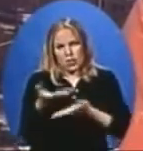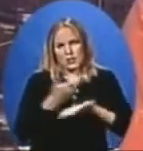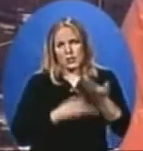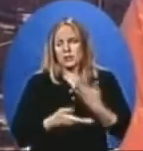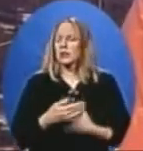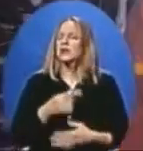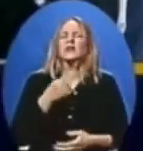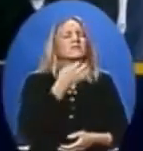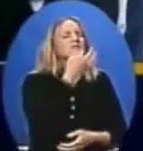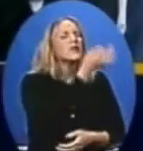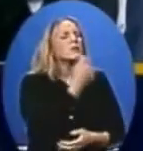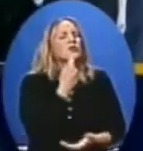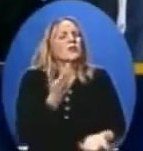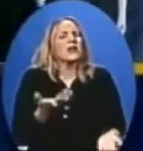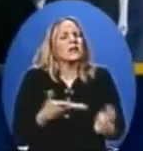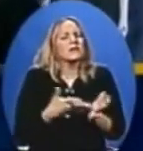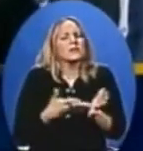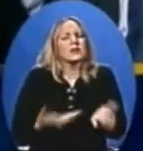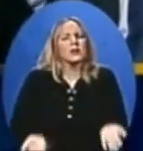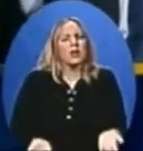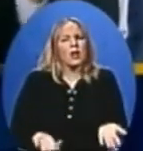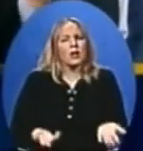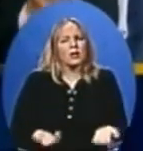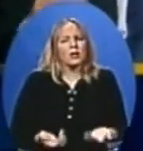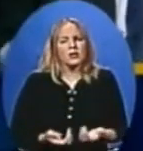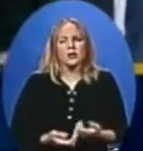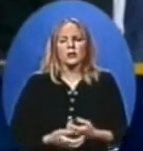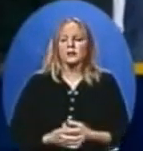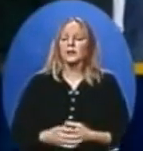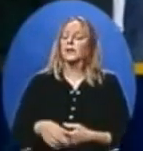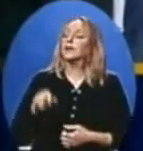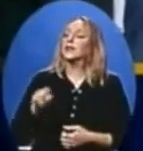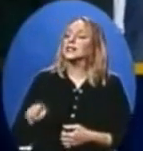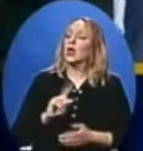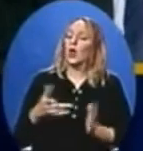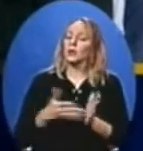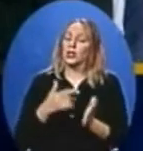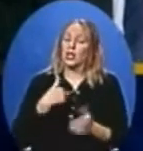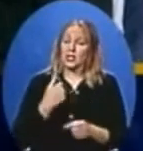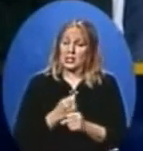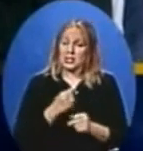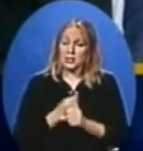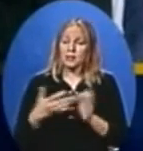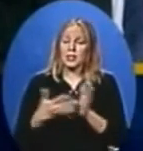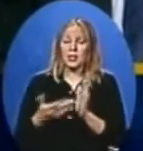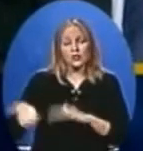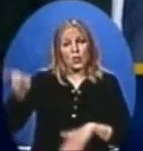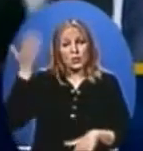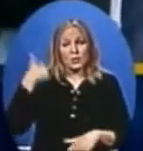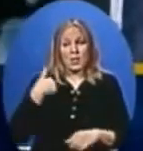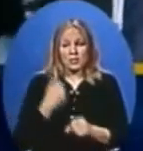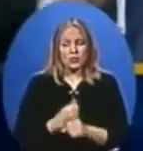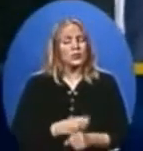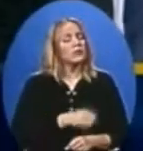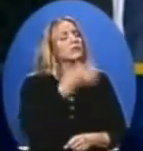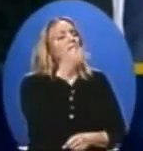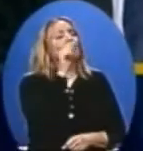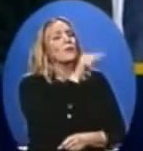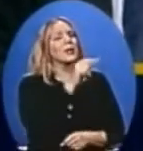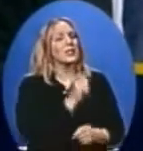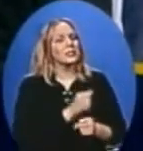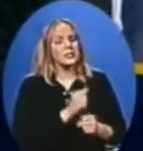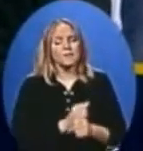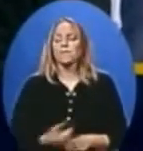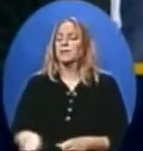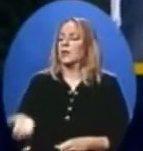אינטראקציה. מה זאת אומרת? איך עשיתם את הבדיקה? איך נערך המחקר הזה? זה לא הבדיקה שאני עשיתי, זה בדיקה okay. שקודמיי עשו. אני אגיד מה אנחנו עשית? עשינו. אני